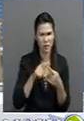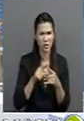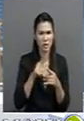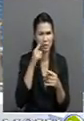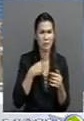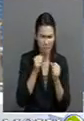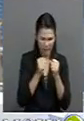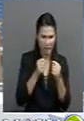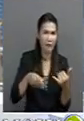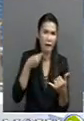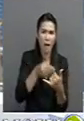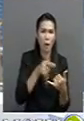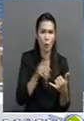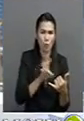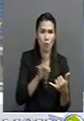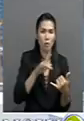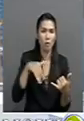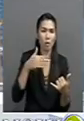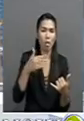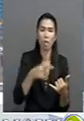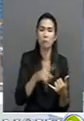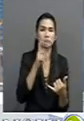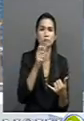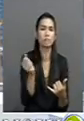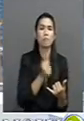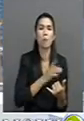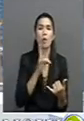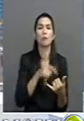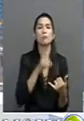อชีวิตถึงที่สุดแล้วแต่ท้ายที่สุดแล้วอาการก็ไม่ไหวนะคะก ็ เสียชีวิตลงค่ะ